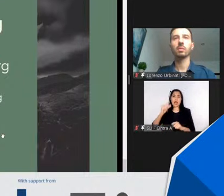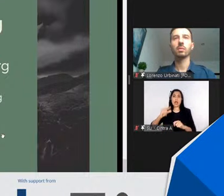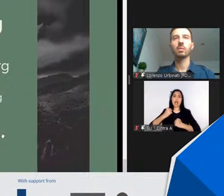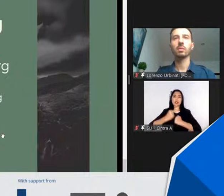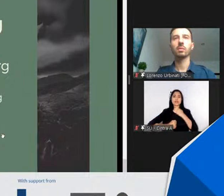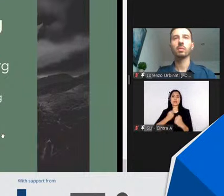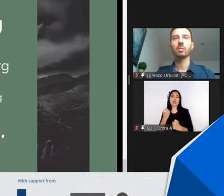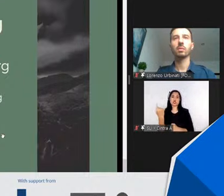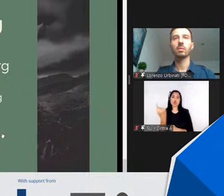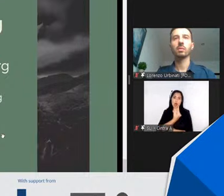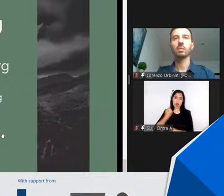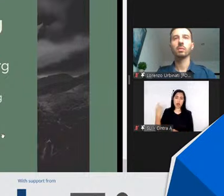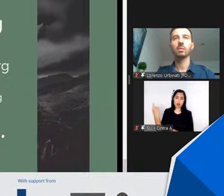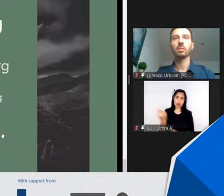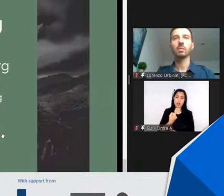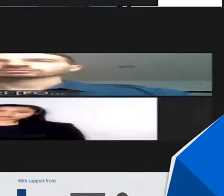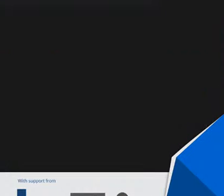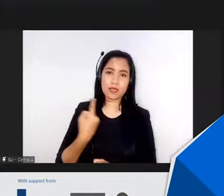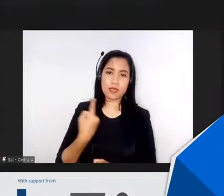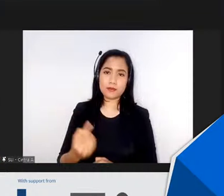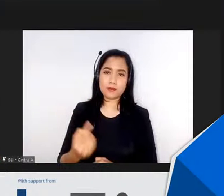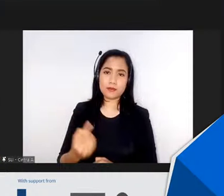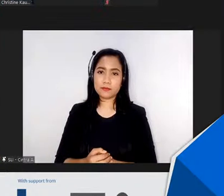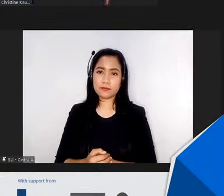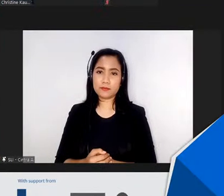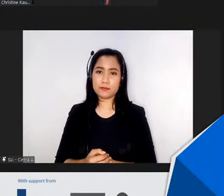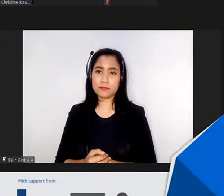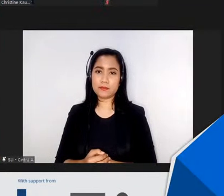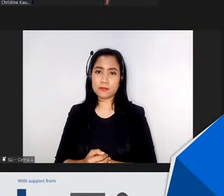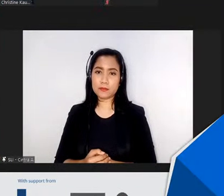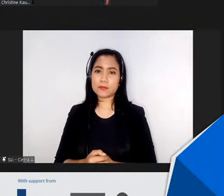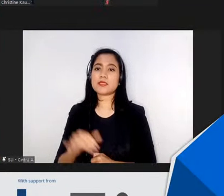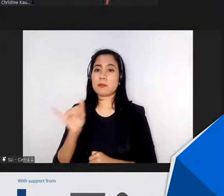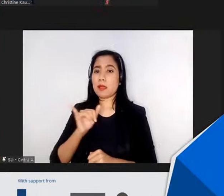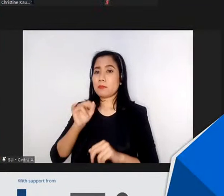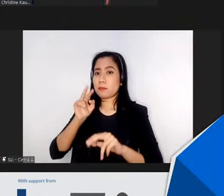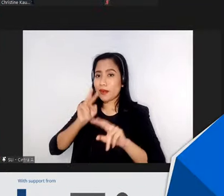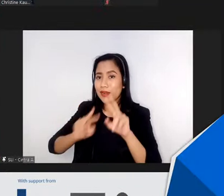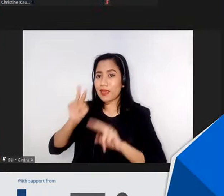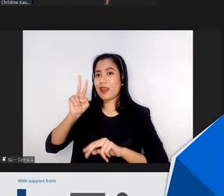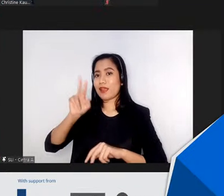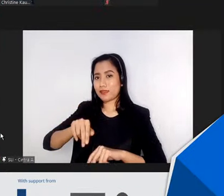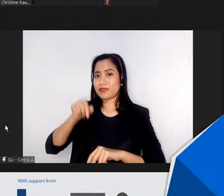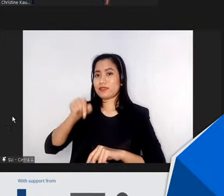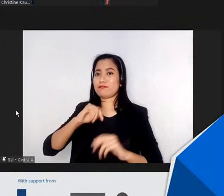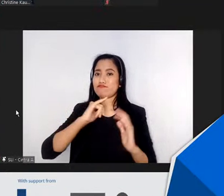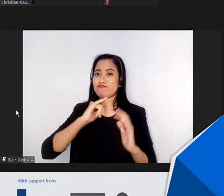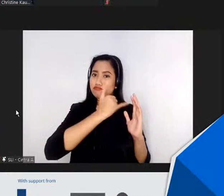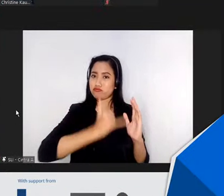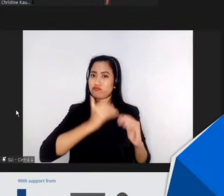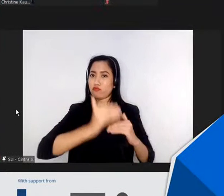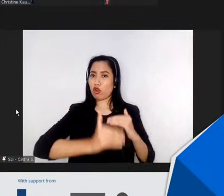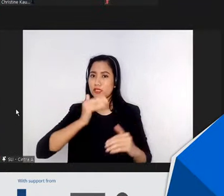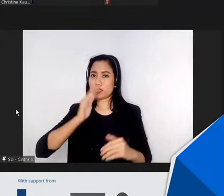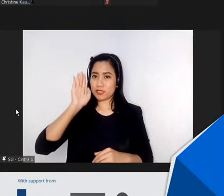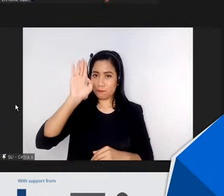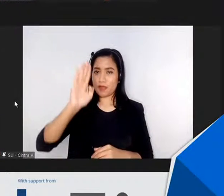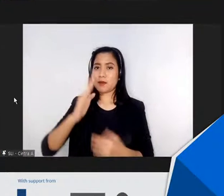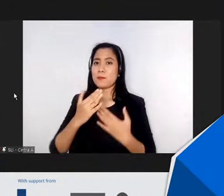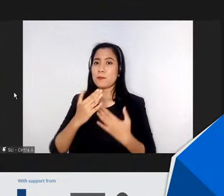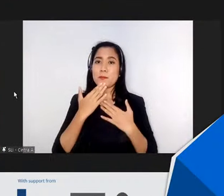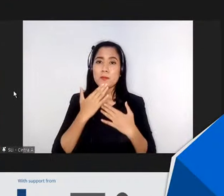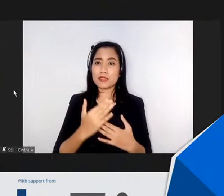nasional dan juga meninjau kembali proses yang ada di masa depan Terima kasih banyak